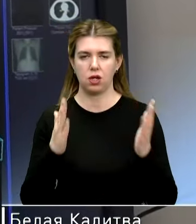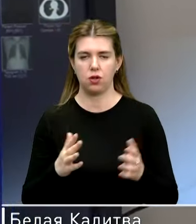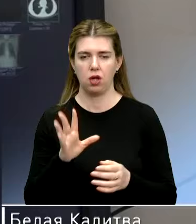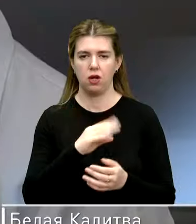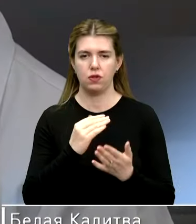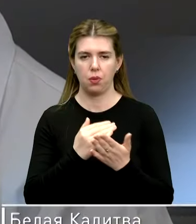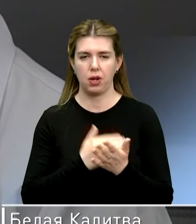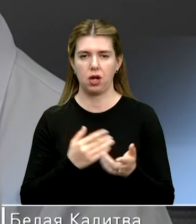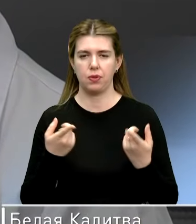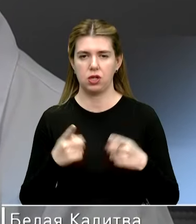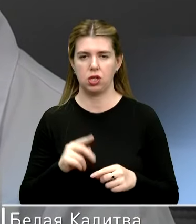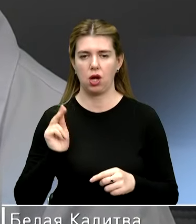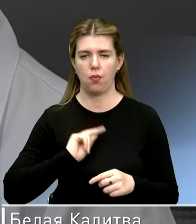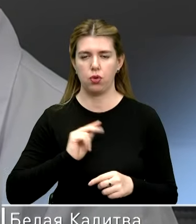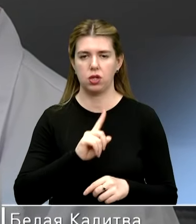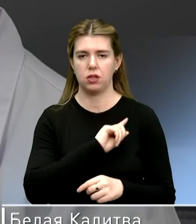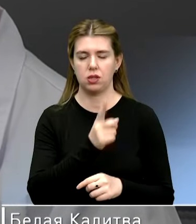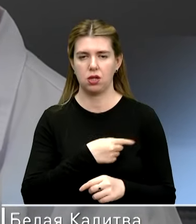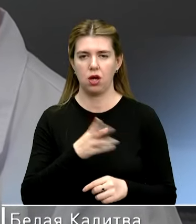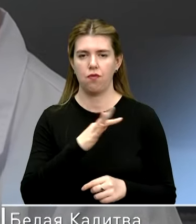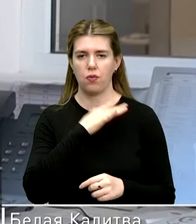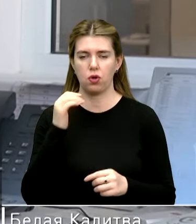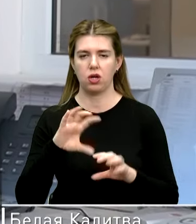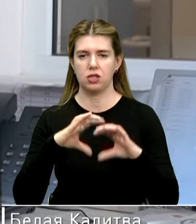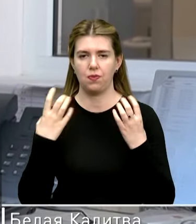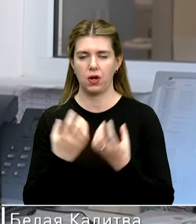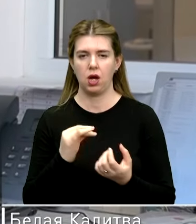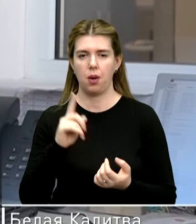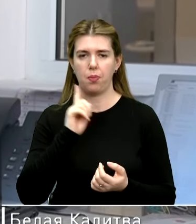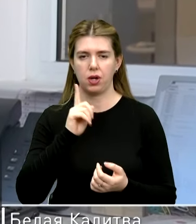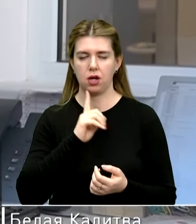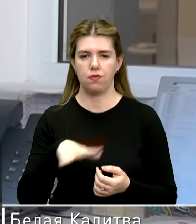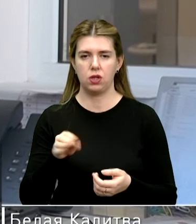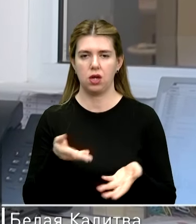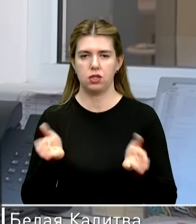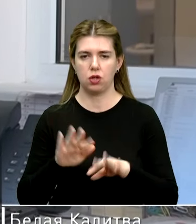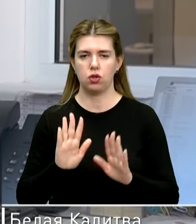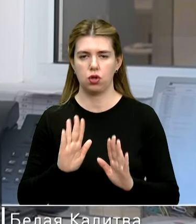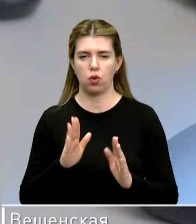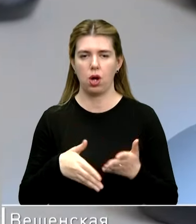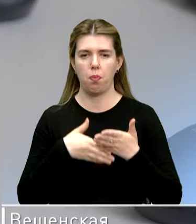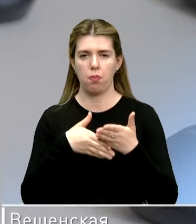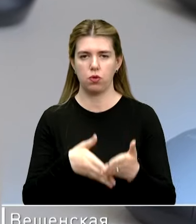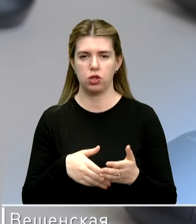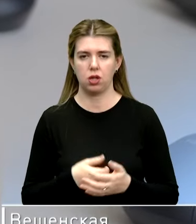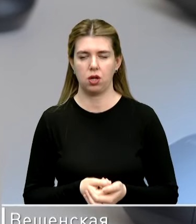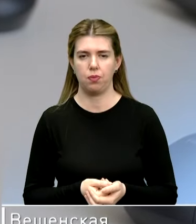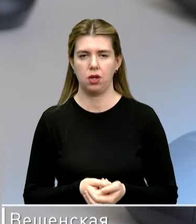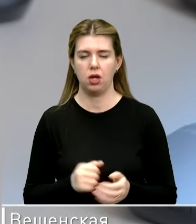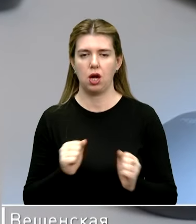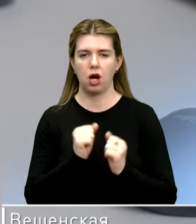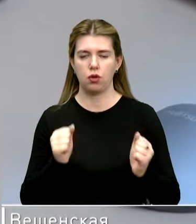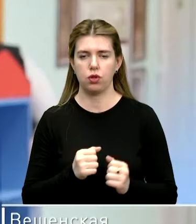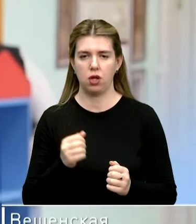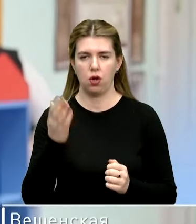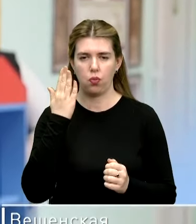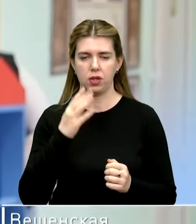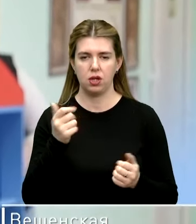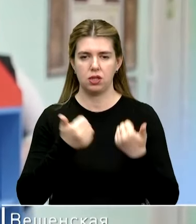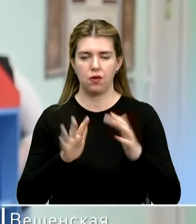системы теперь настоящая рабочая сила во многих сферах. Но пока что они остаются только помощниками. Ведь холодный разум